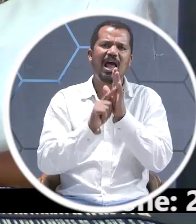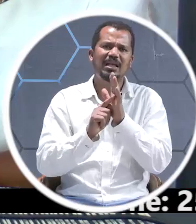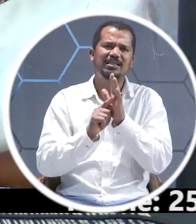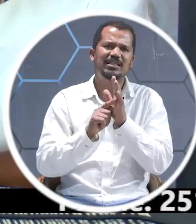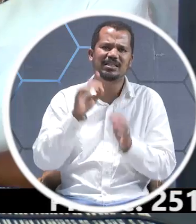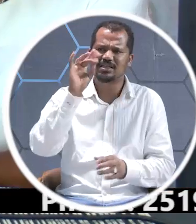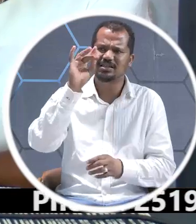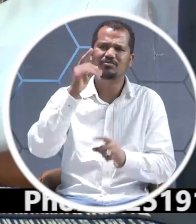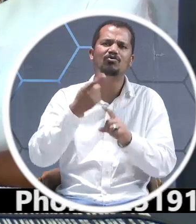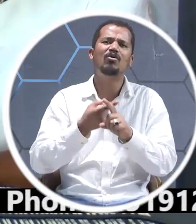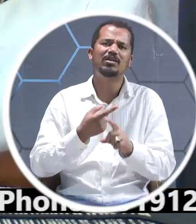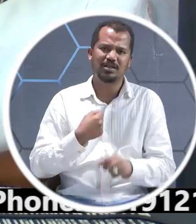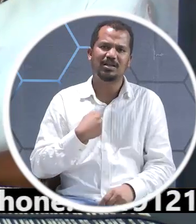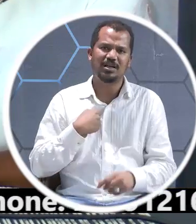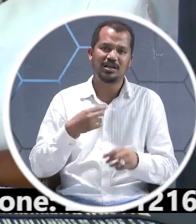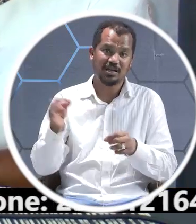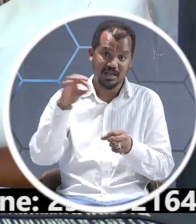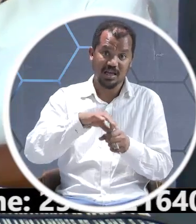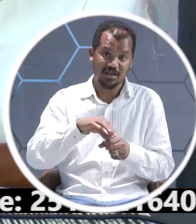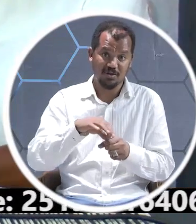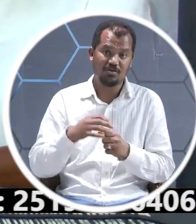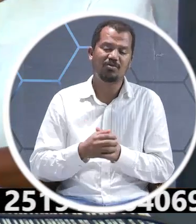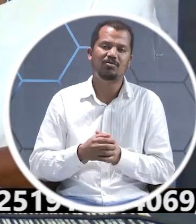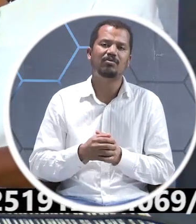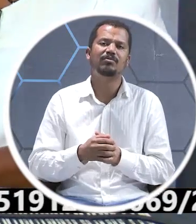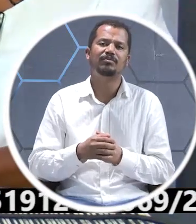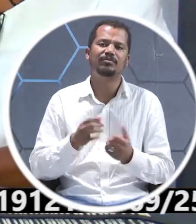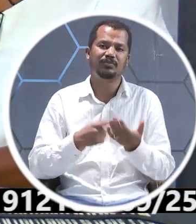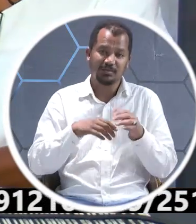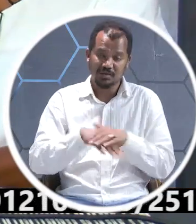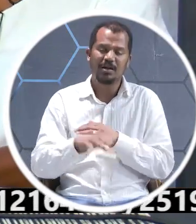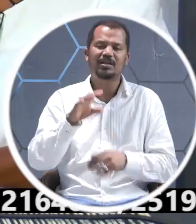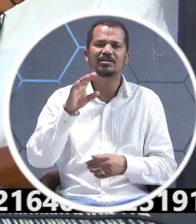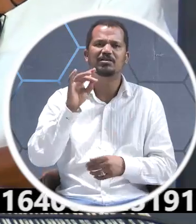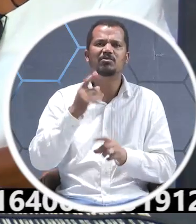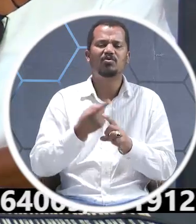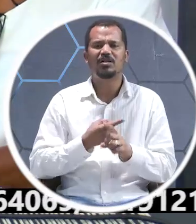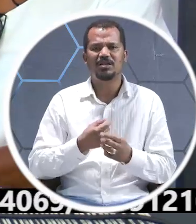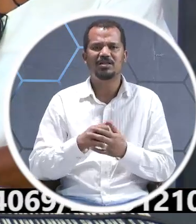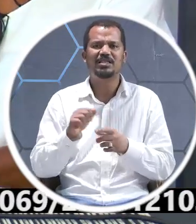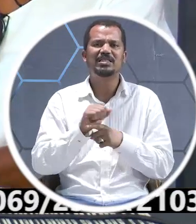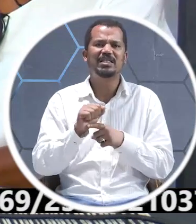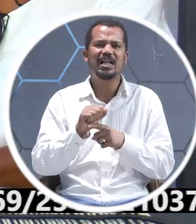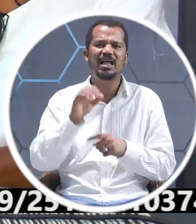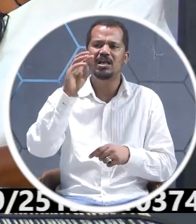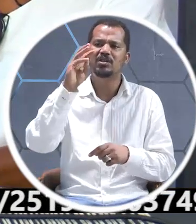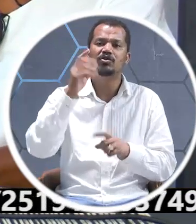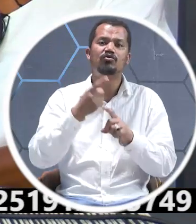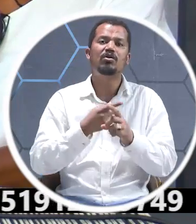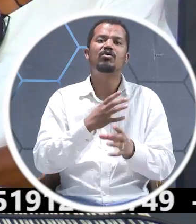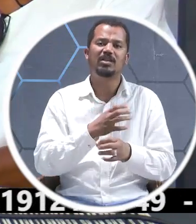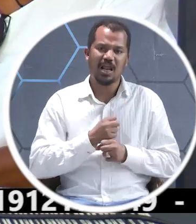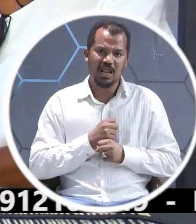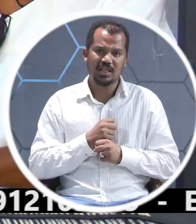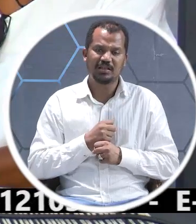ከነሐሴ ጀምረን ያው ወደ 8 ወር ሆኖናል አሁን ከተቀጠሩ ነው አዎ እዚህ ከገባን አዎ ስልጣኑ ወደ 6 ወር